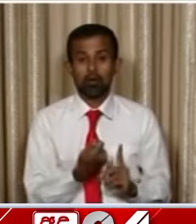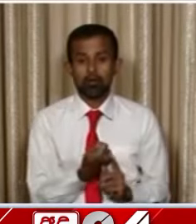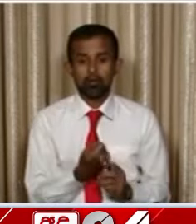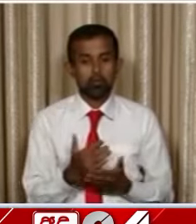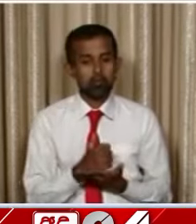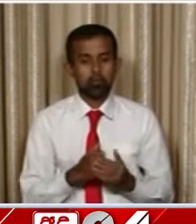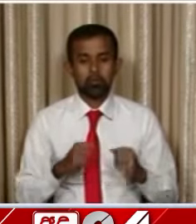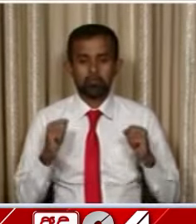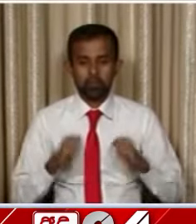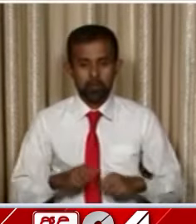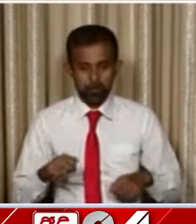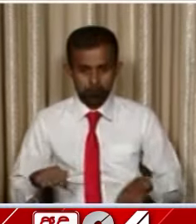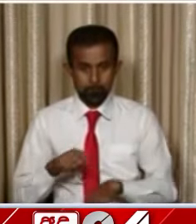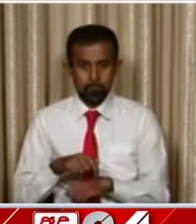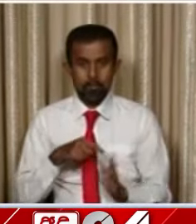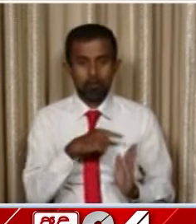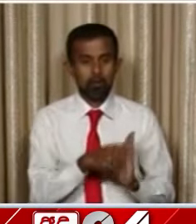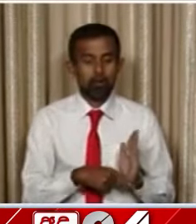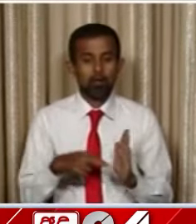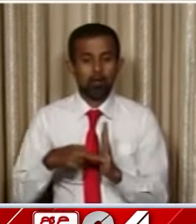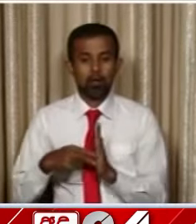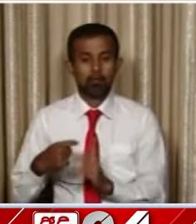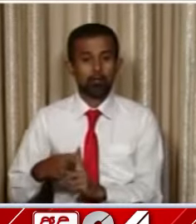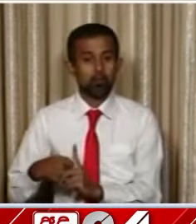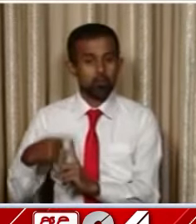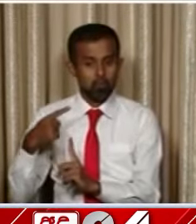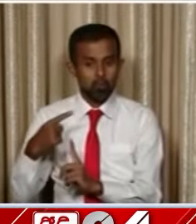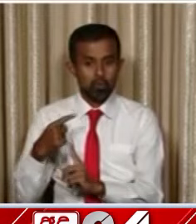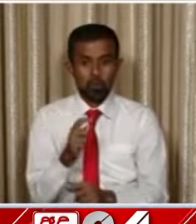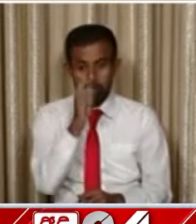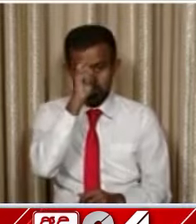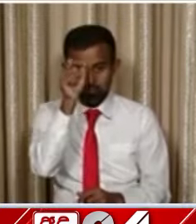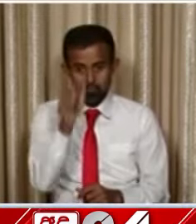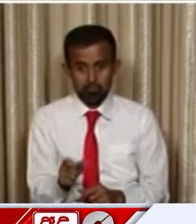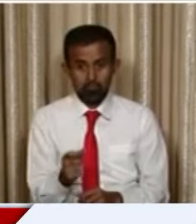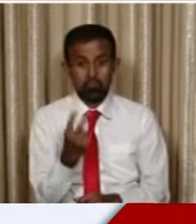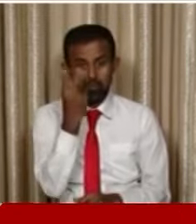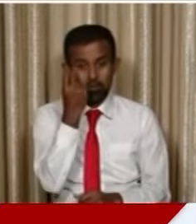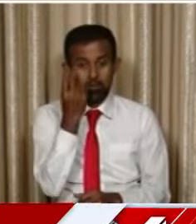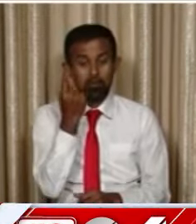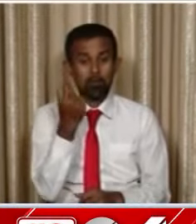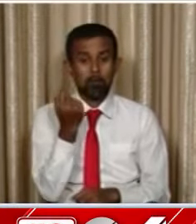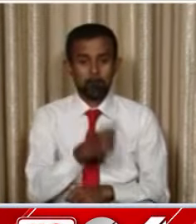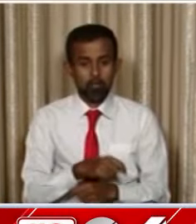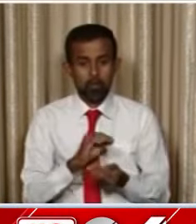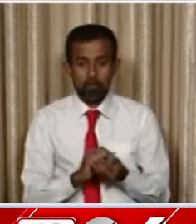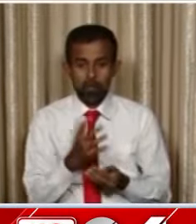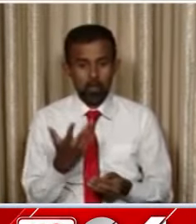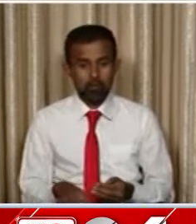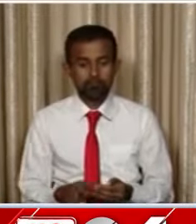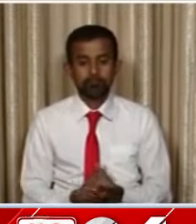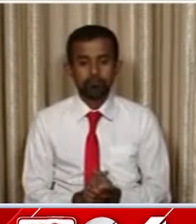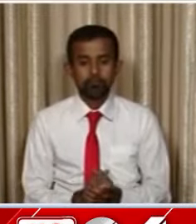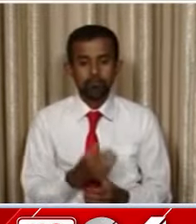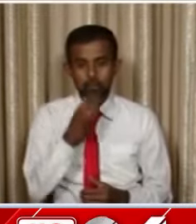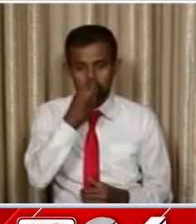පිරිහී ඇති මේ මොහොතේ රට සහ ආර්ථිකය ගොඩනැගීම සඳහාද එතුමා තුළ විශිෂ්ට දැක්මක් ඇති බව පැහැදිලිව ඔප්පු කොට තිබේ. එම නිසා